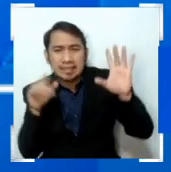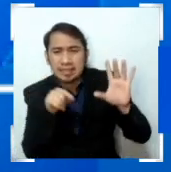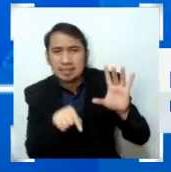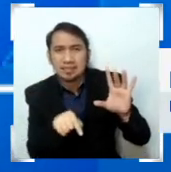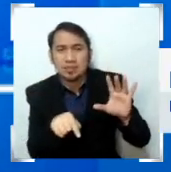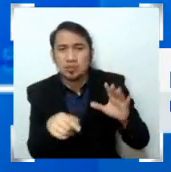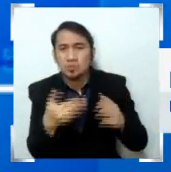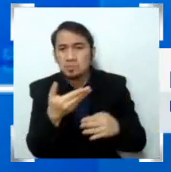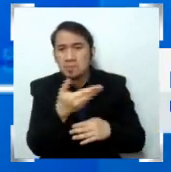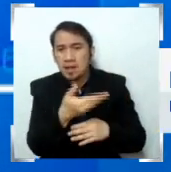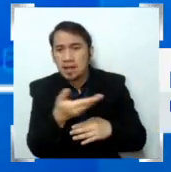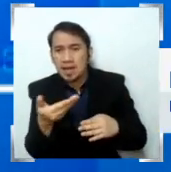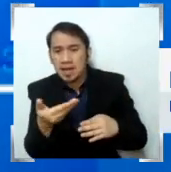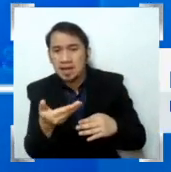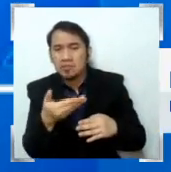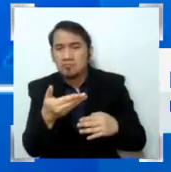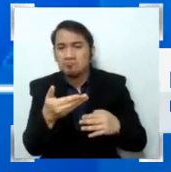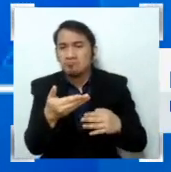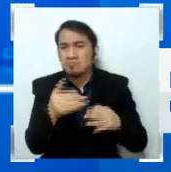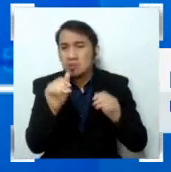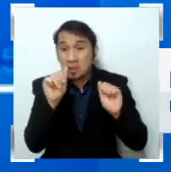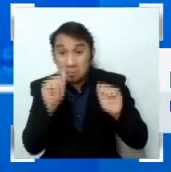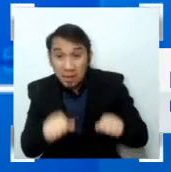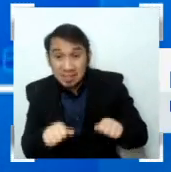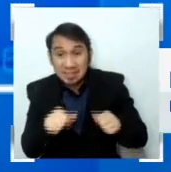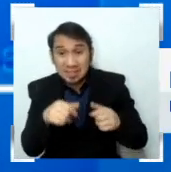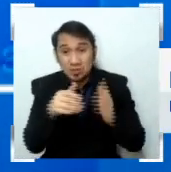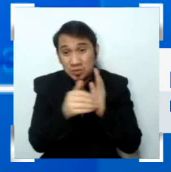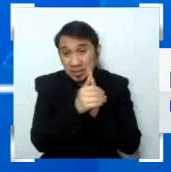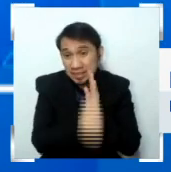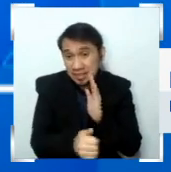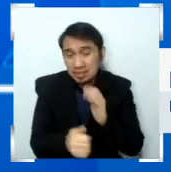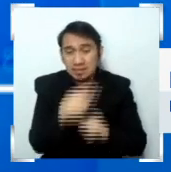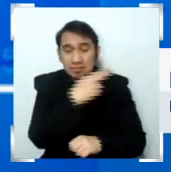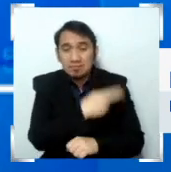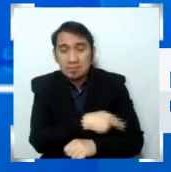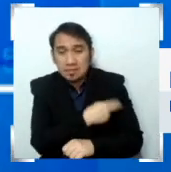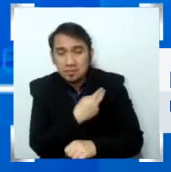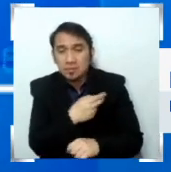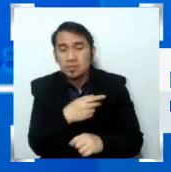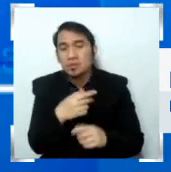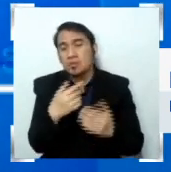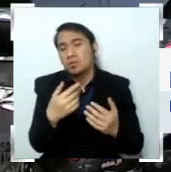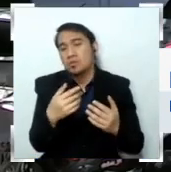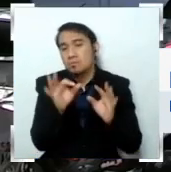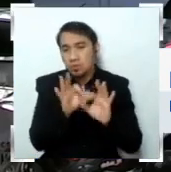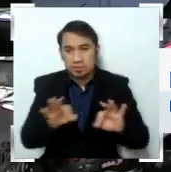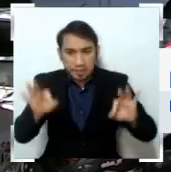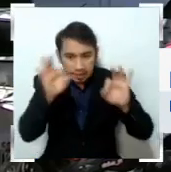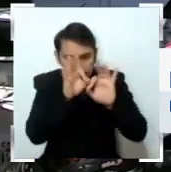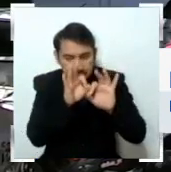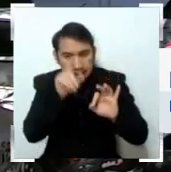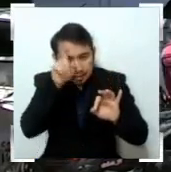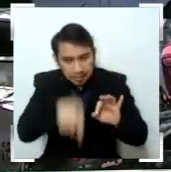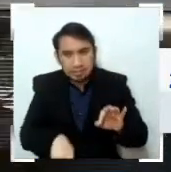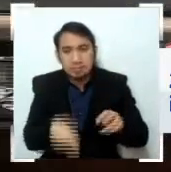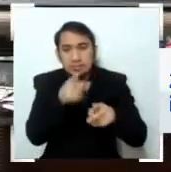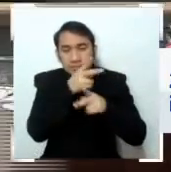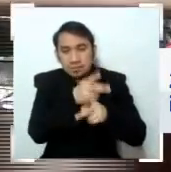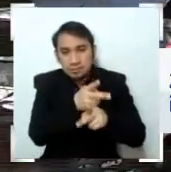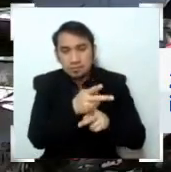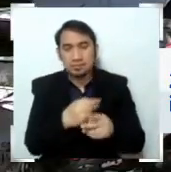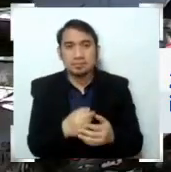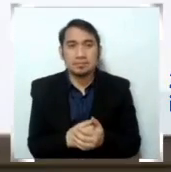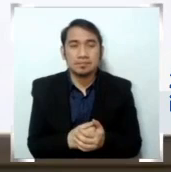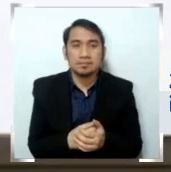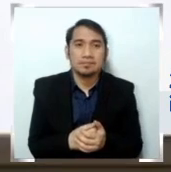utilization rates. Ibig sabihin, kailangan talaga yung tutok no, na pagmo-monitor sa kanila. Moderate risk naman ang Cagayan de